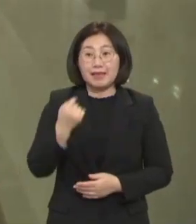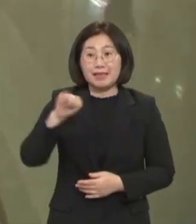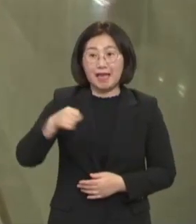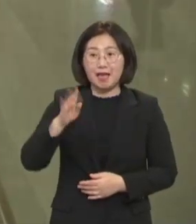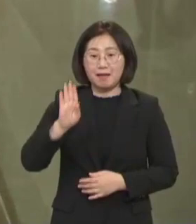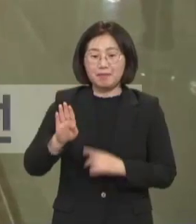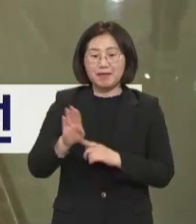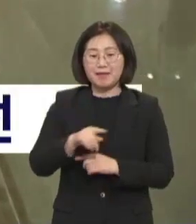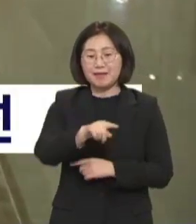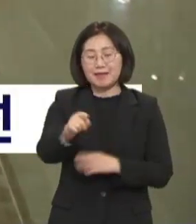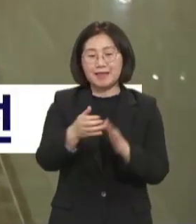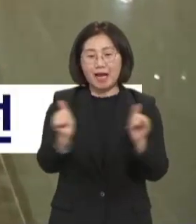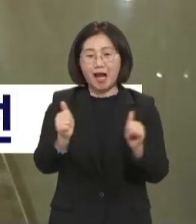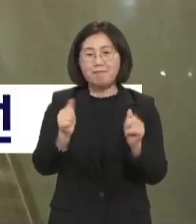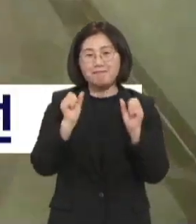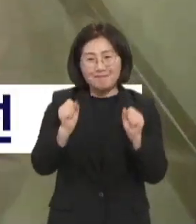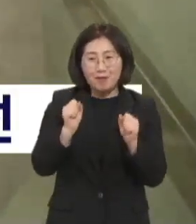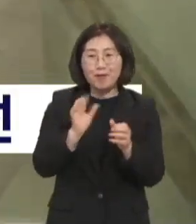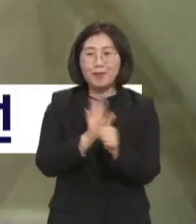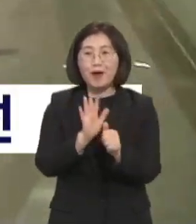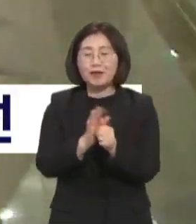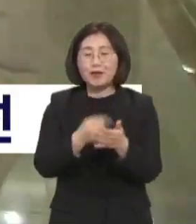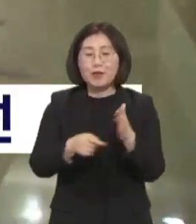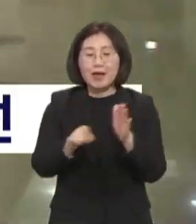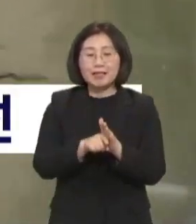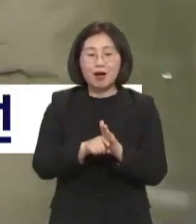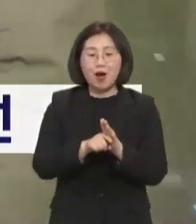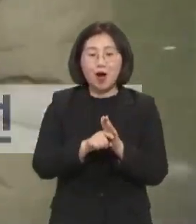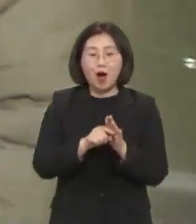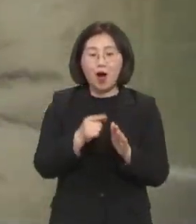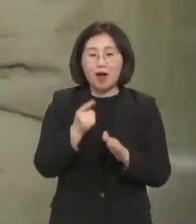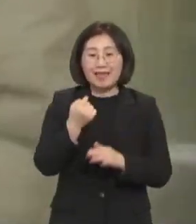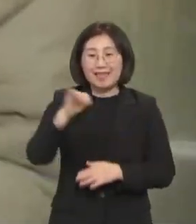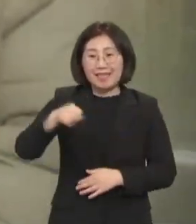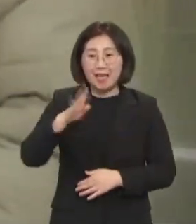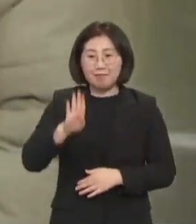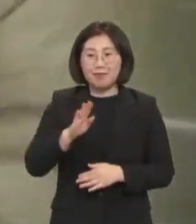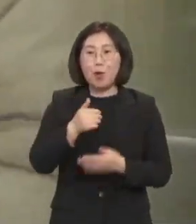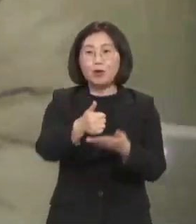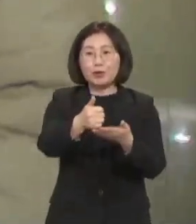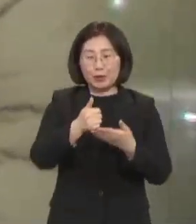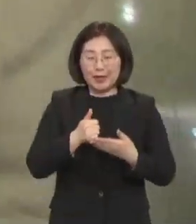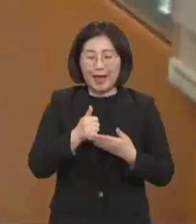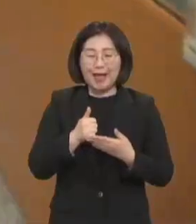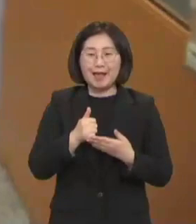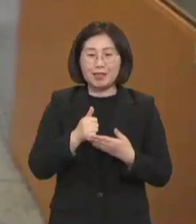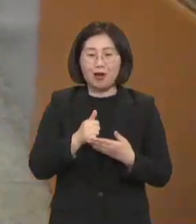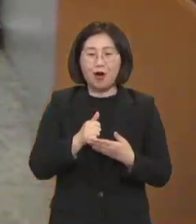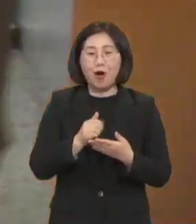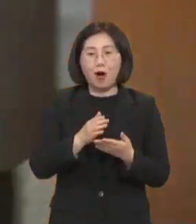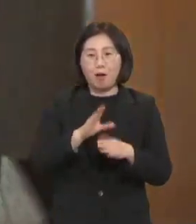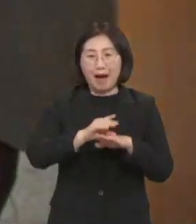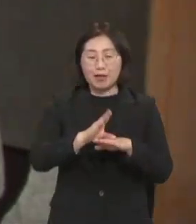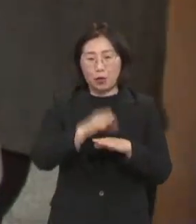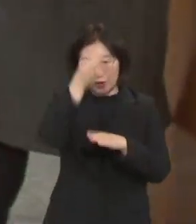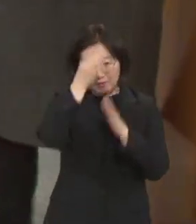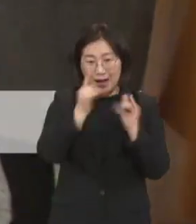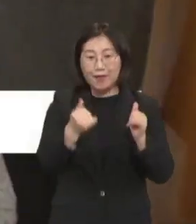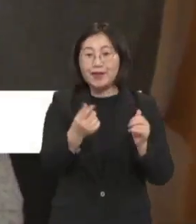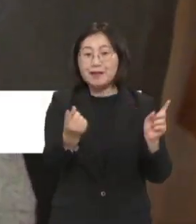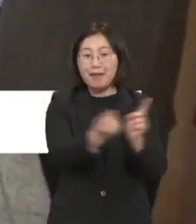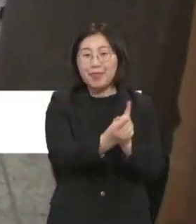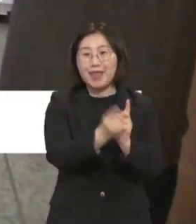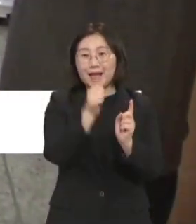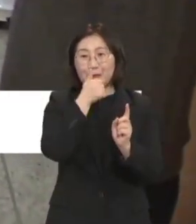청년의 꿈을 응원하고자 사옥으로 초대해 방송 엔지니어 선배와의 만남을 주선했습니다. 네, 안녕하세요. 안녕하세요.